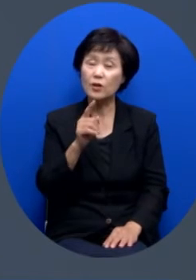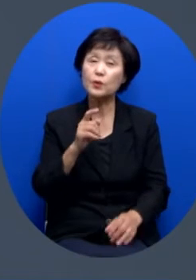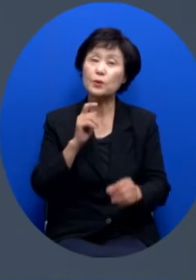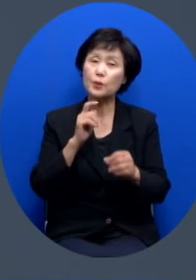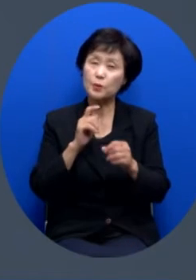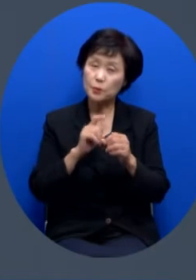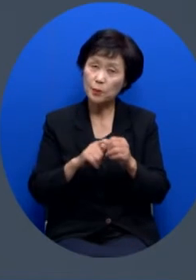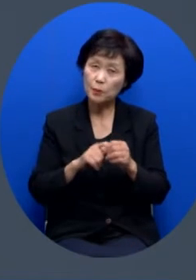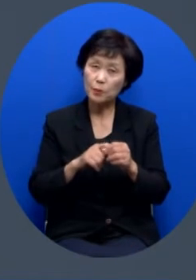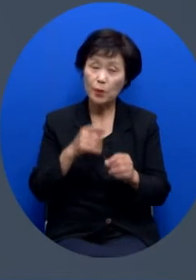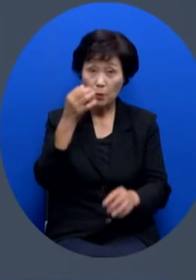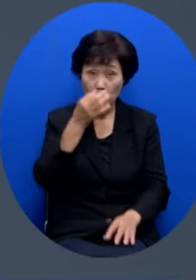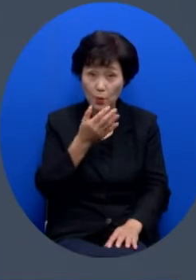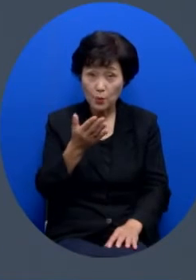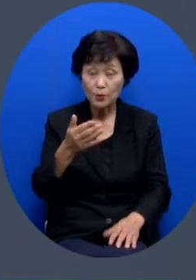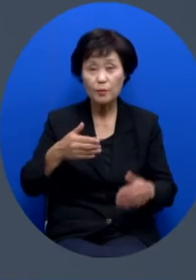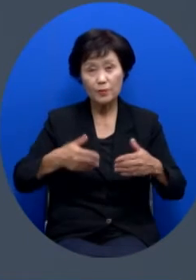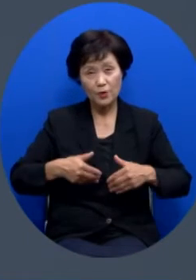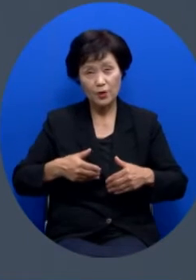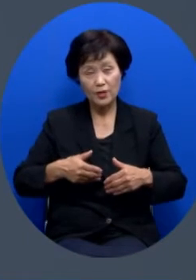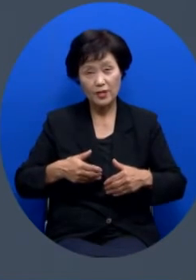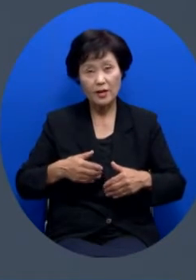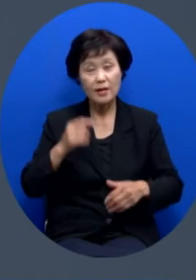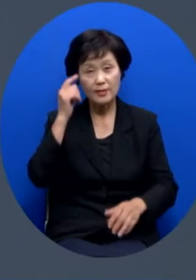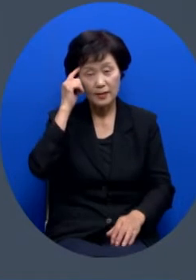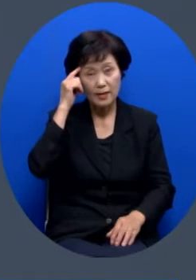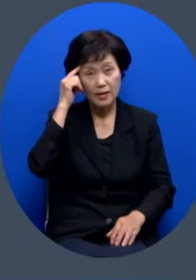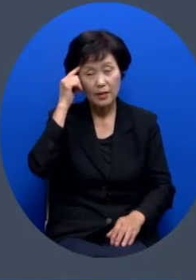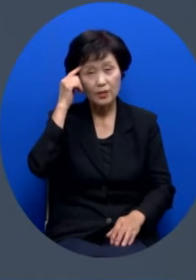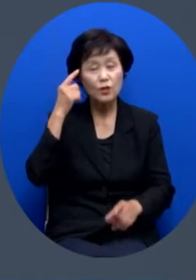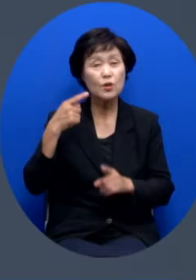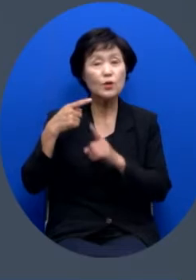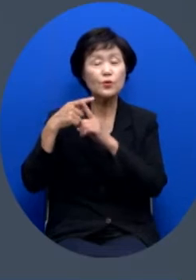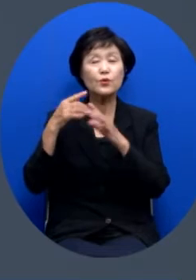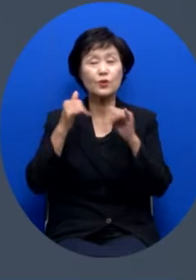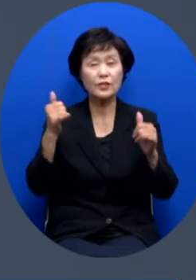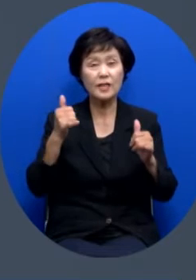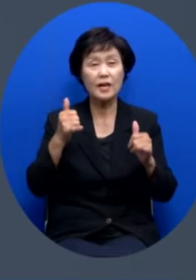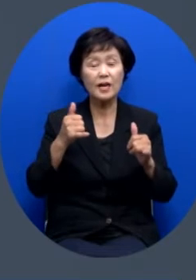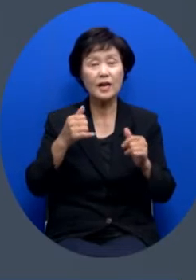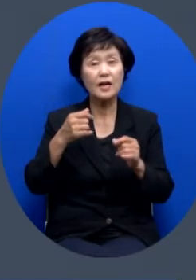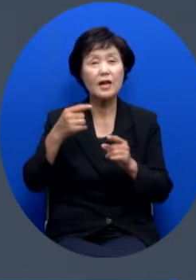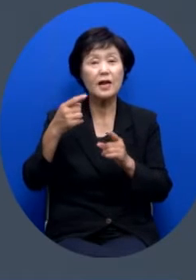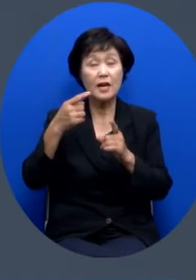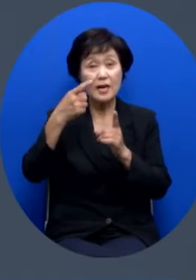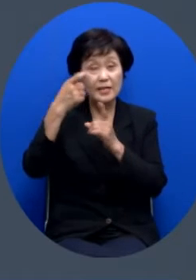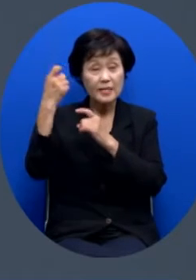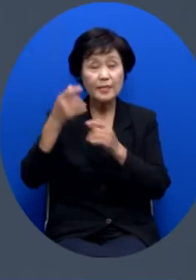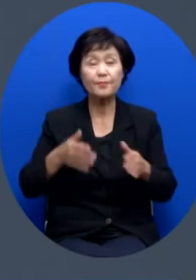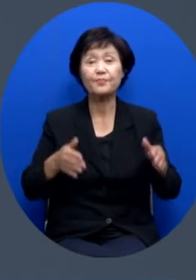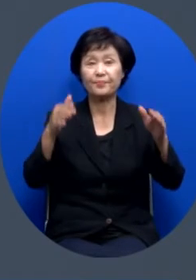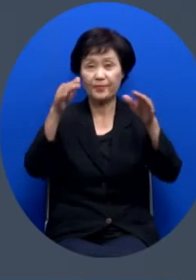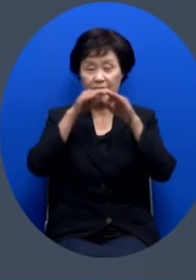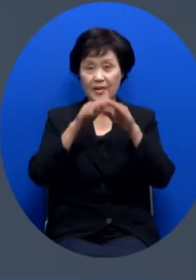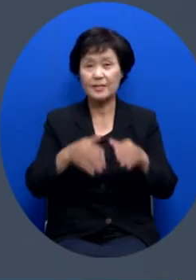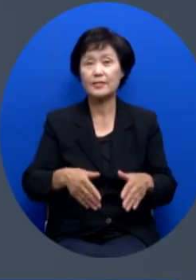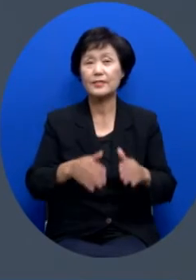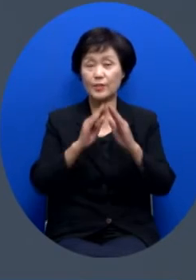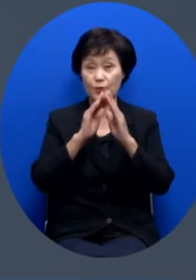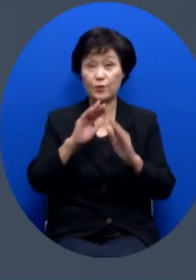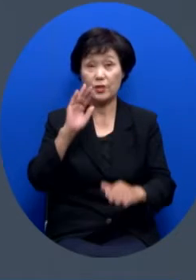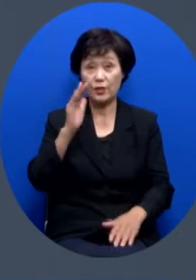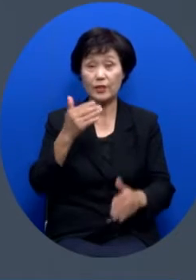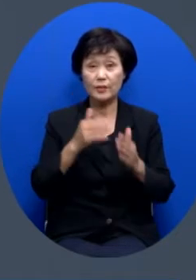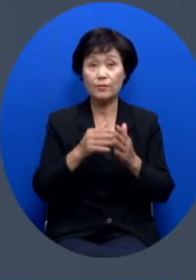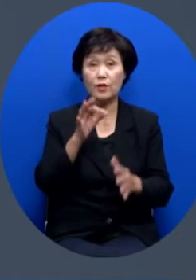그래서 순교자 기념관을 건립하게 되었습니다 그래서 에 문제는 월평 교회에서